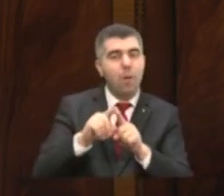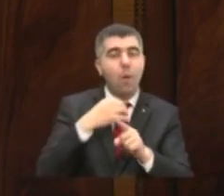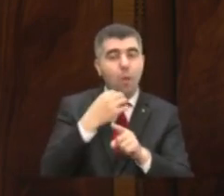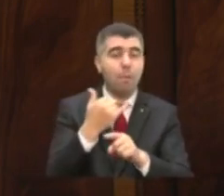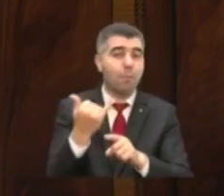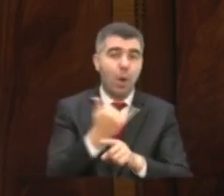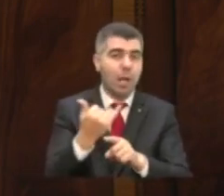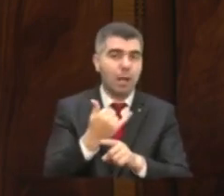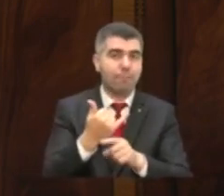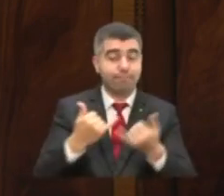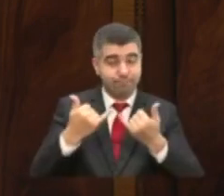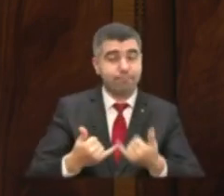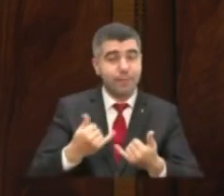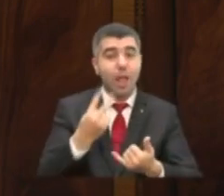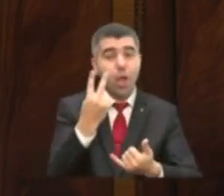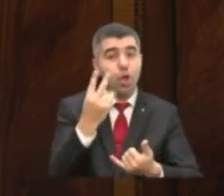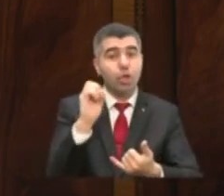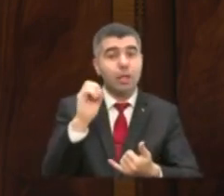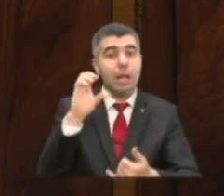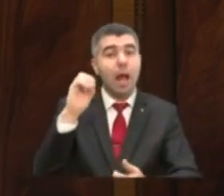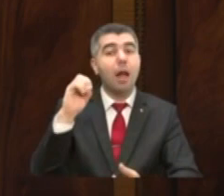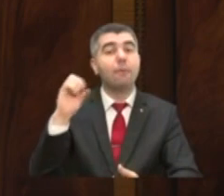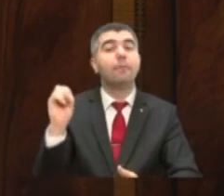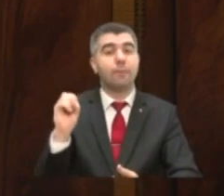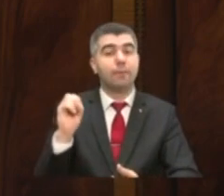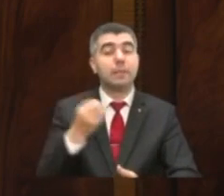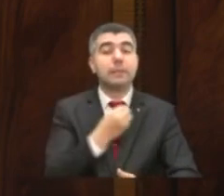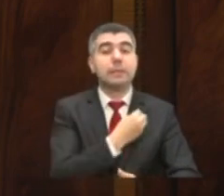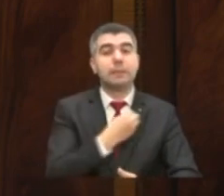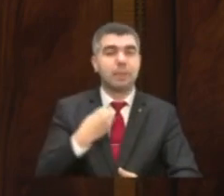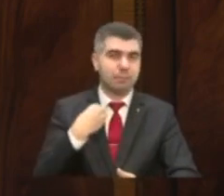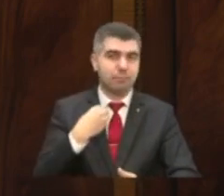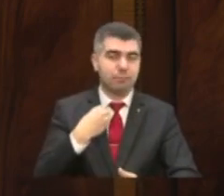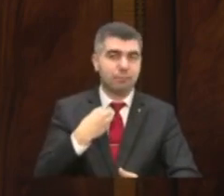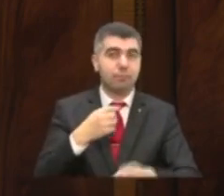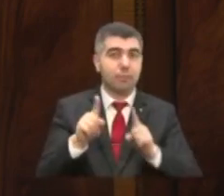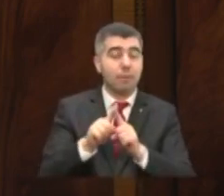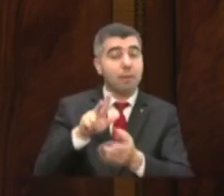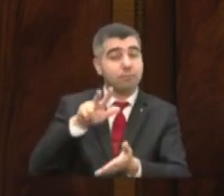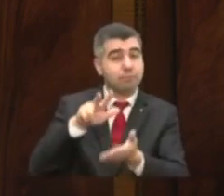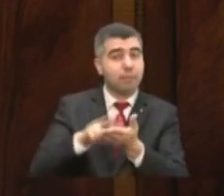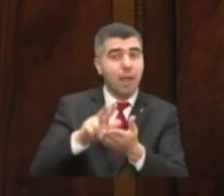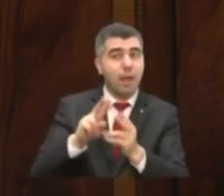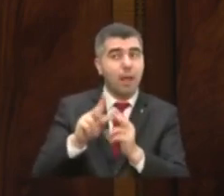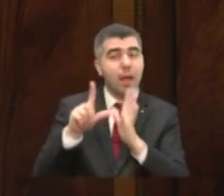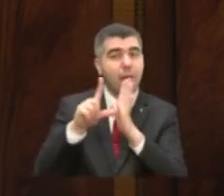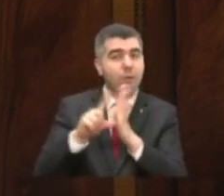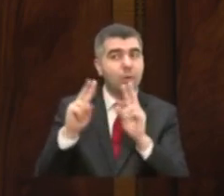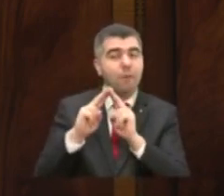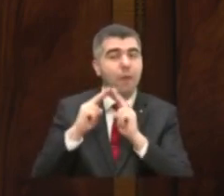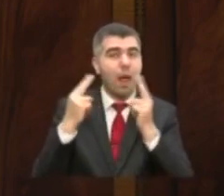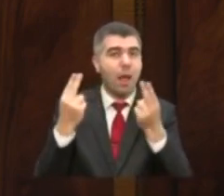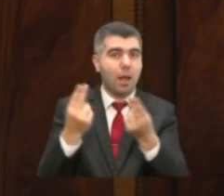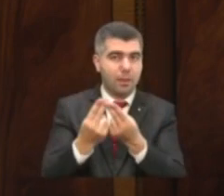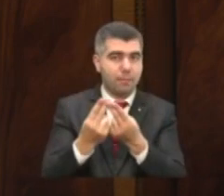طبيب اليوم. إلا بغينا نديروا 13 طبيب لكل 10000 كما ينص على ذلك المنظمة العالمية للصحة، وهذا الشيء